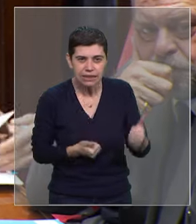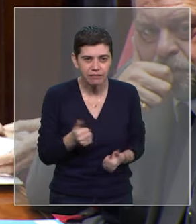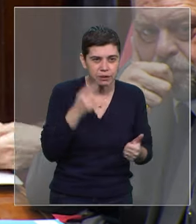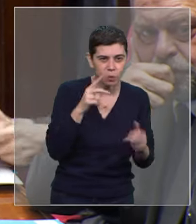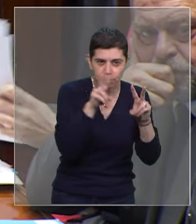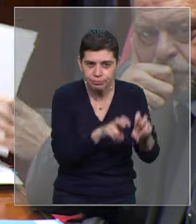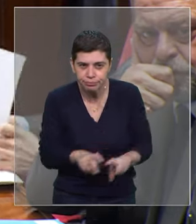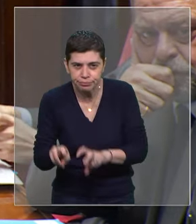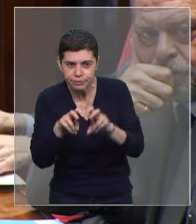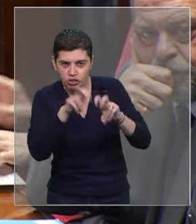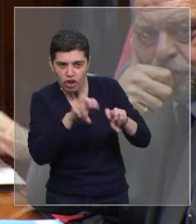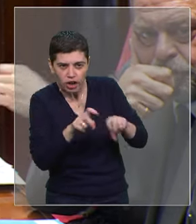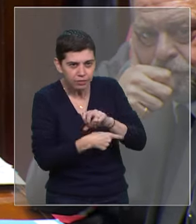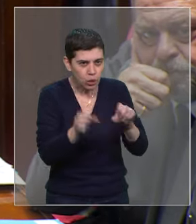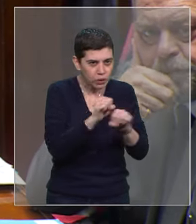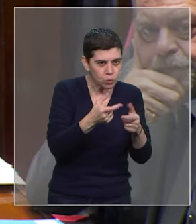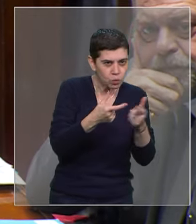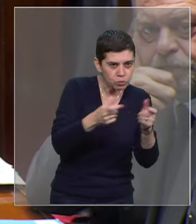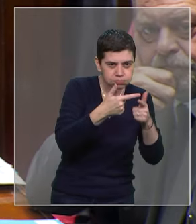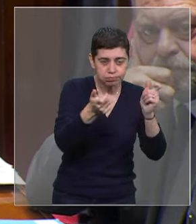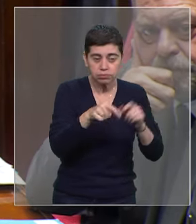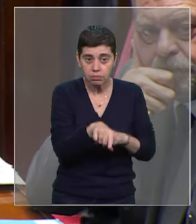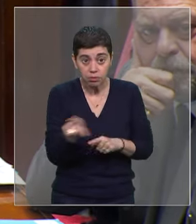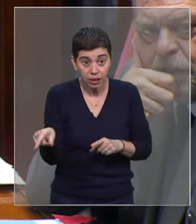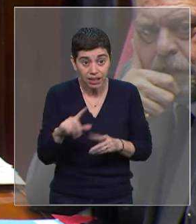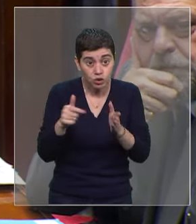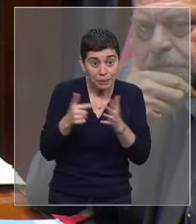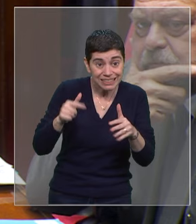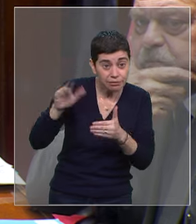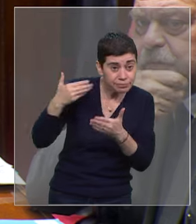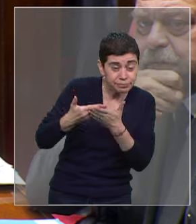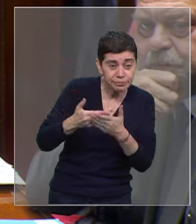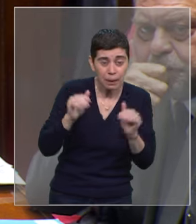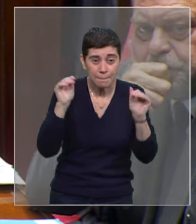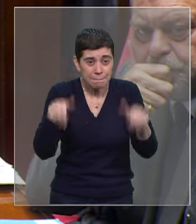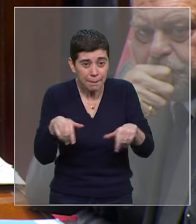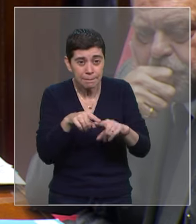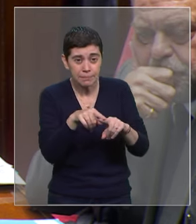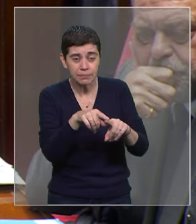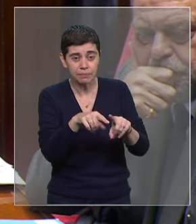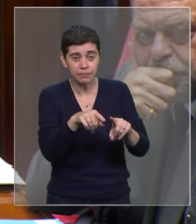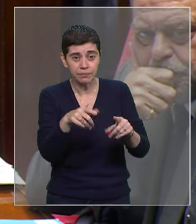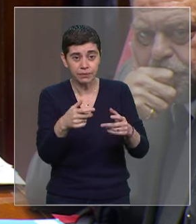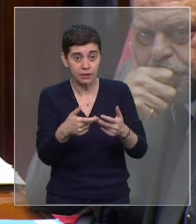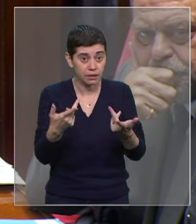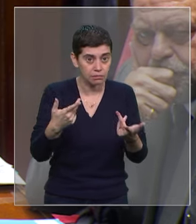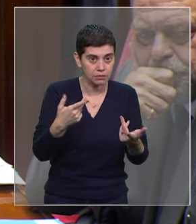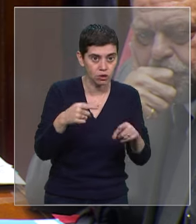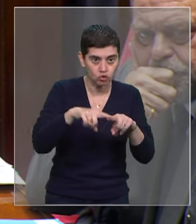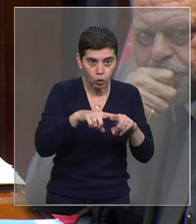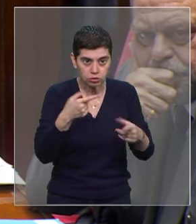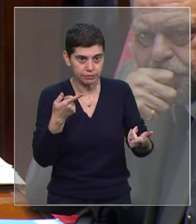l'ordre. Alors depuis 2017, Madame la Présidente Le Pen, malgré une menace qui ne cesse de se renouveler et de